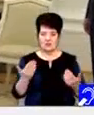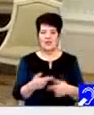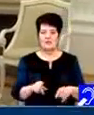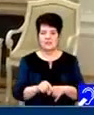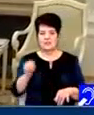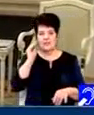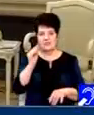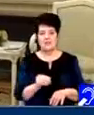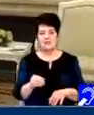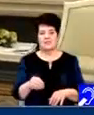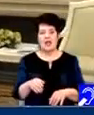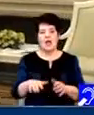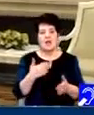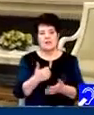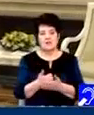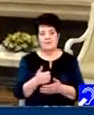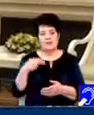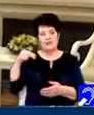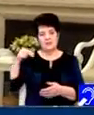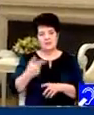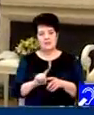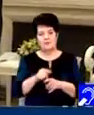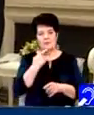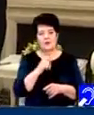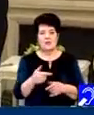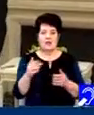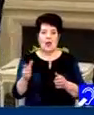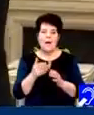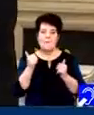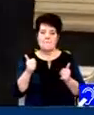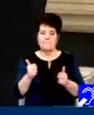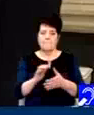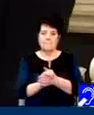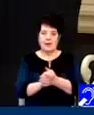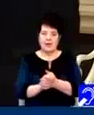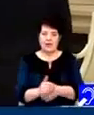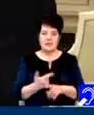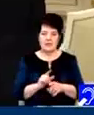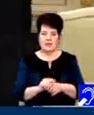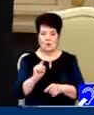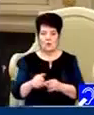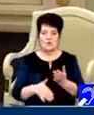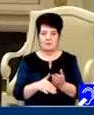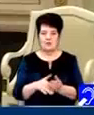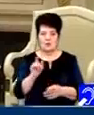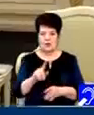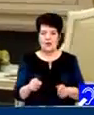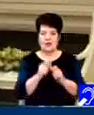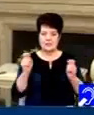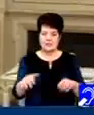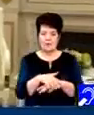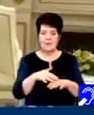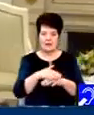acest sens, șeful statului îl califică pe Vladimir Putin drept un mare prieten al Republicii Moldova, cu sprijinul căruia a fost deschisă